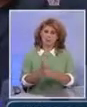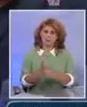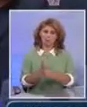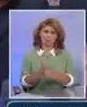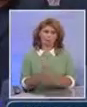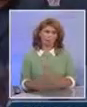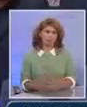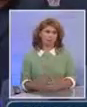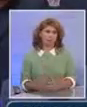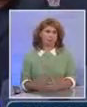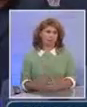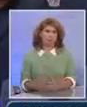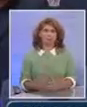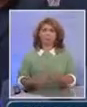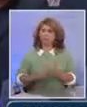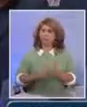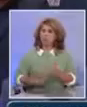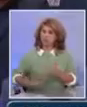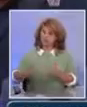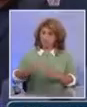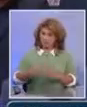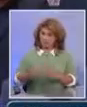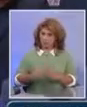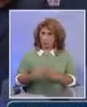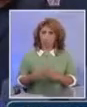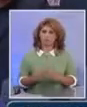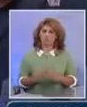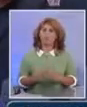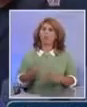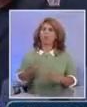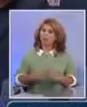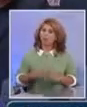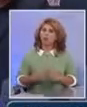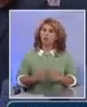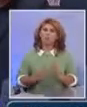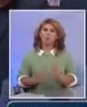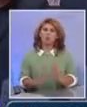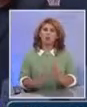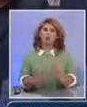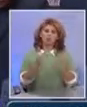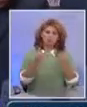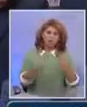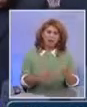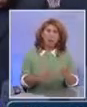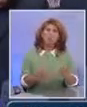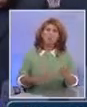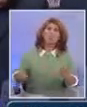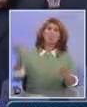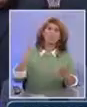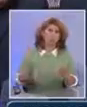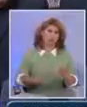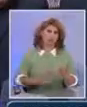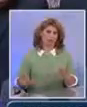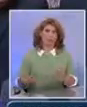η οικονομία της χώρας και η Ελλάδα πηγαίνει από το κακό στο χειρότερο. Ινστιτούτο